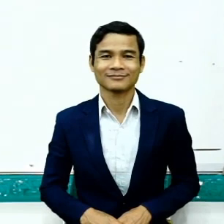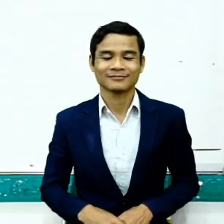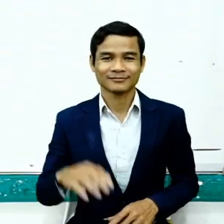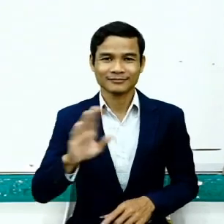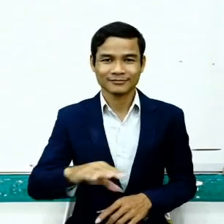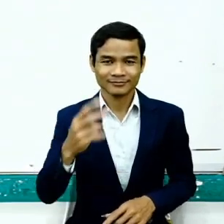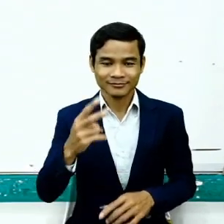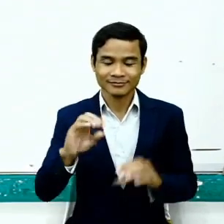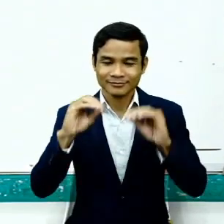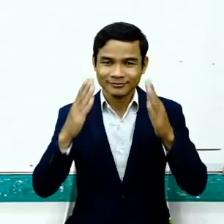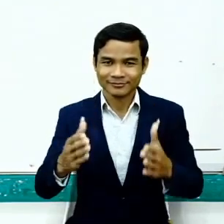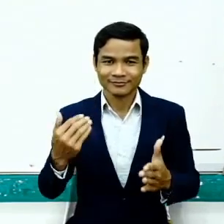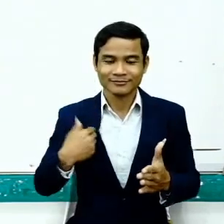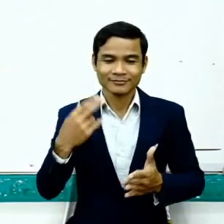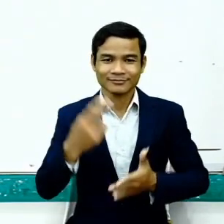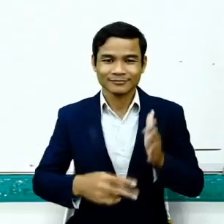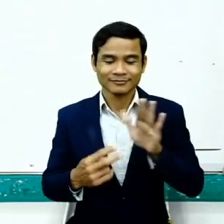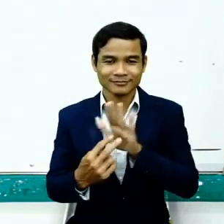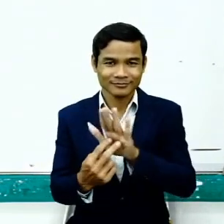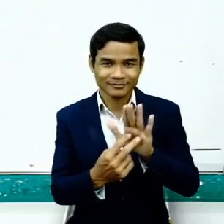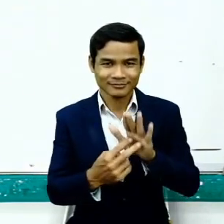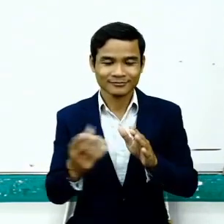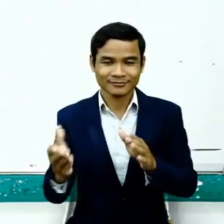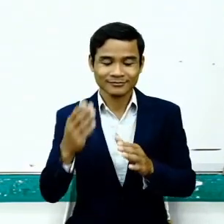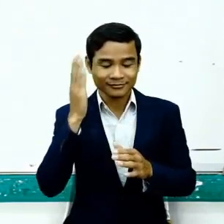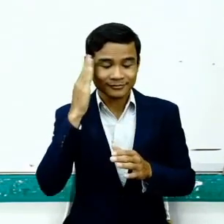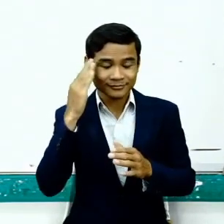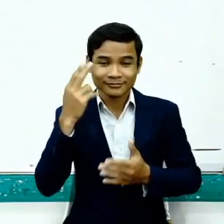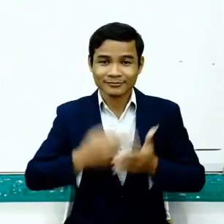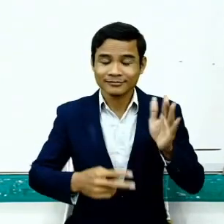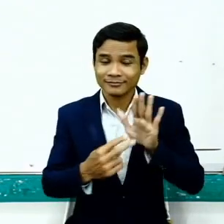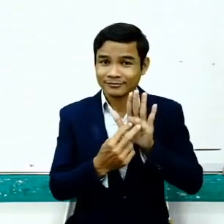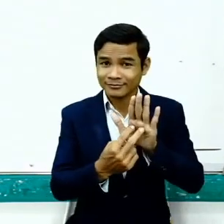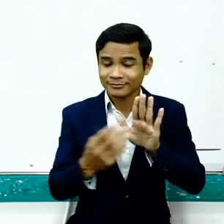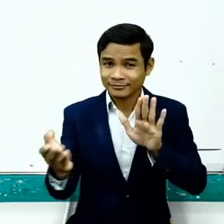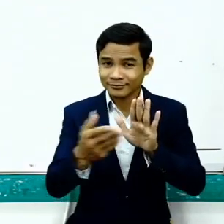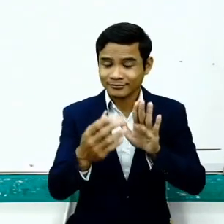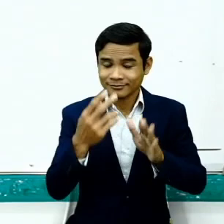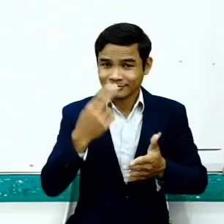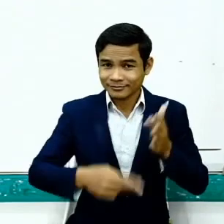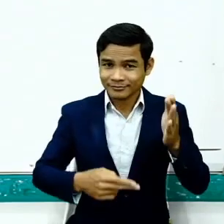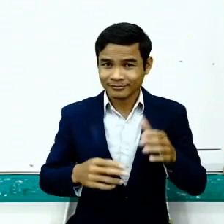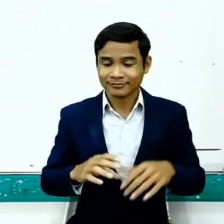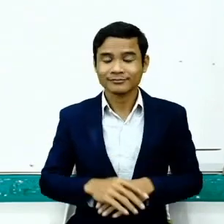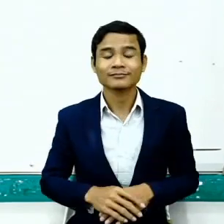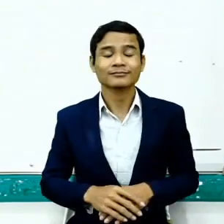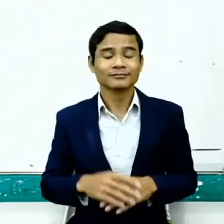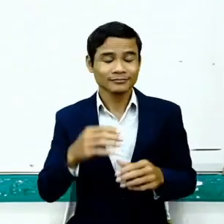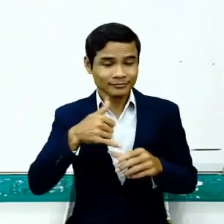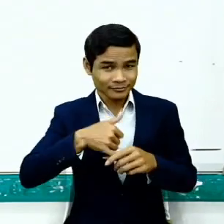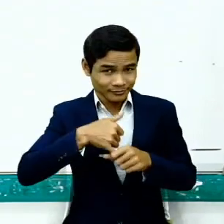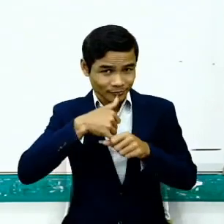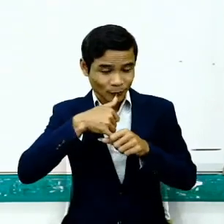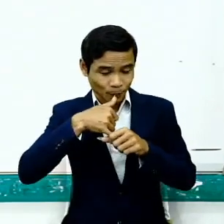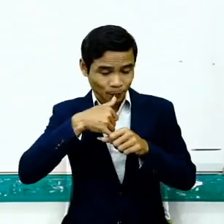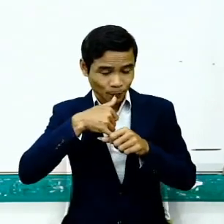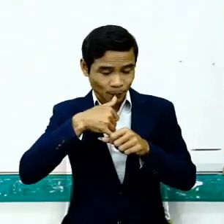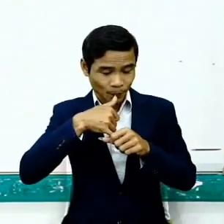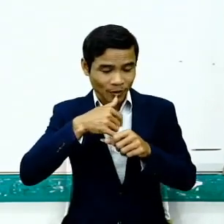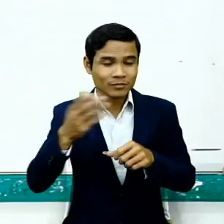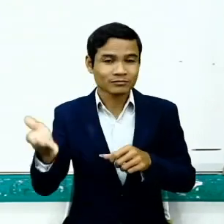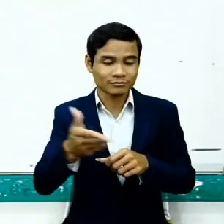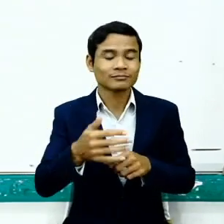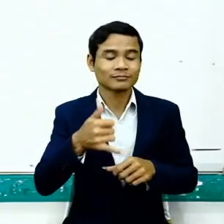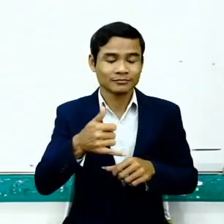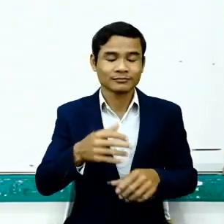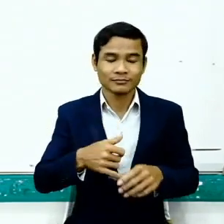Chẳng con mớ, thà nè cổ mình về bằng hàng cồn. Chà, con score tết nè vậy tớ con. Chà, nè cứ chìa bóng bóng. Bấm bông bớt nè con